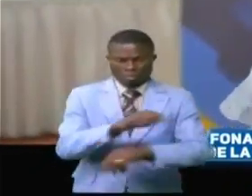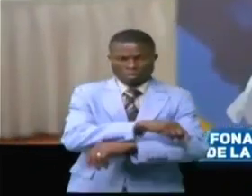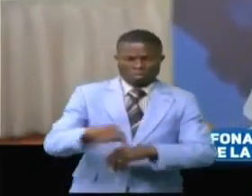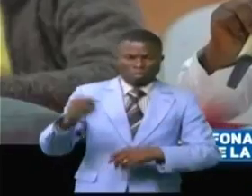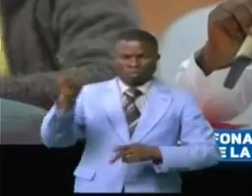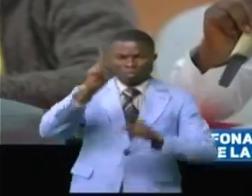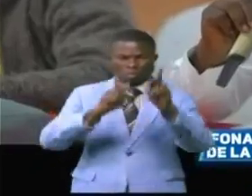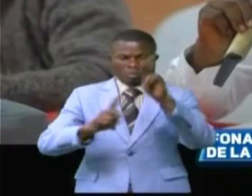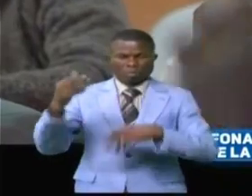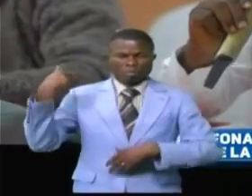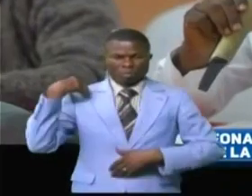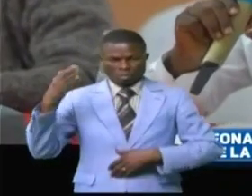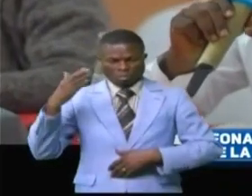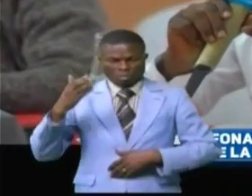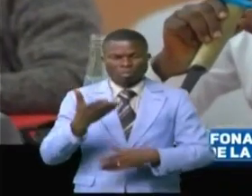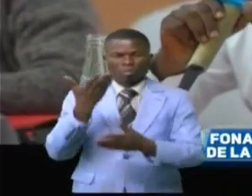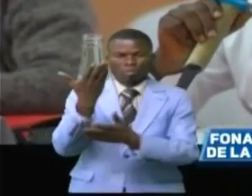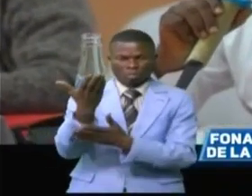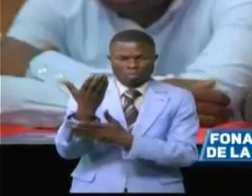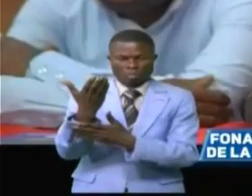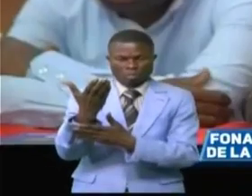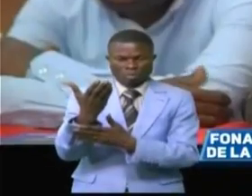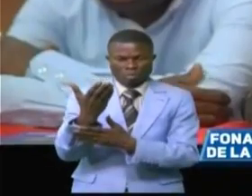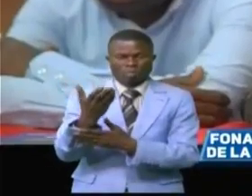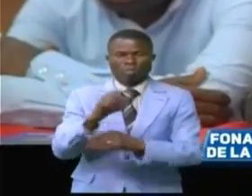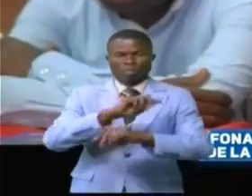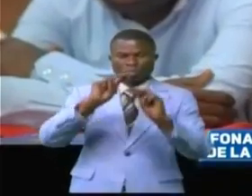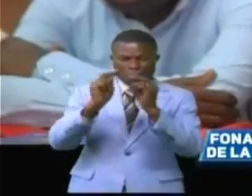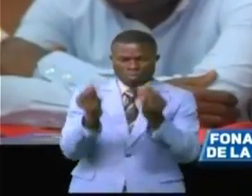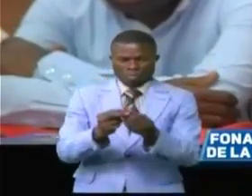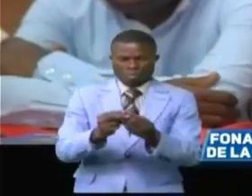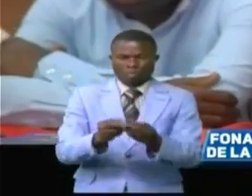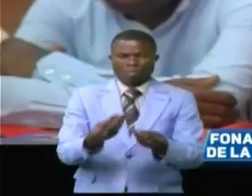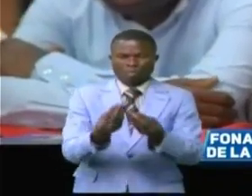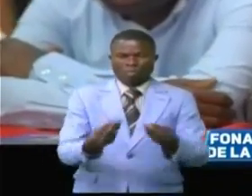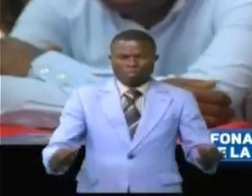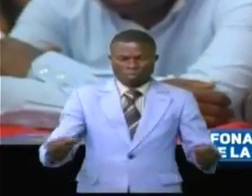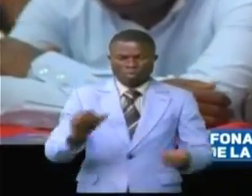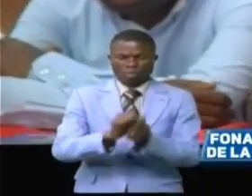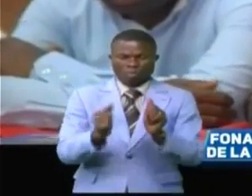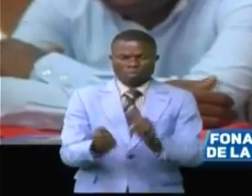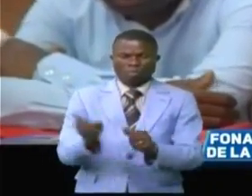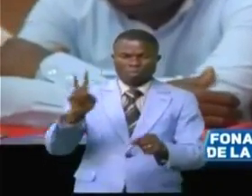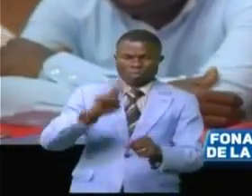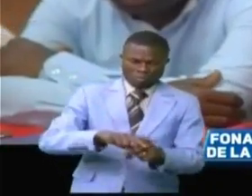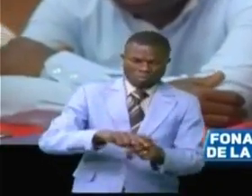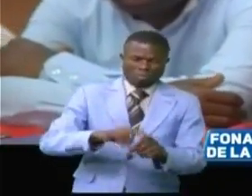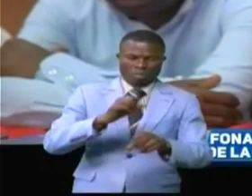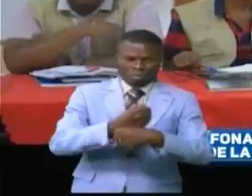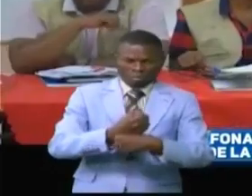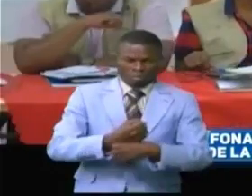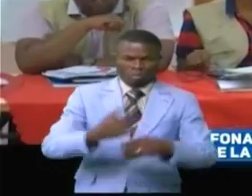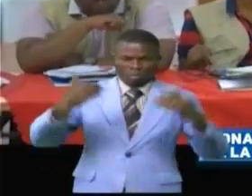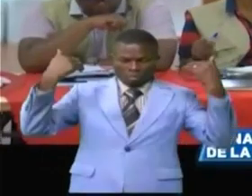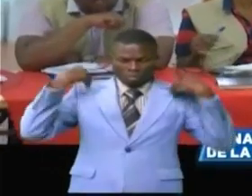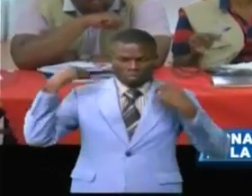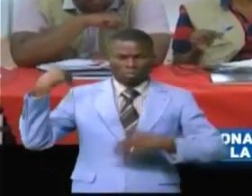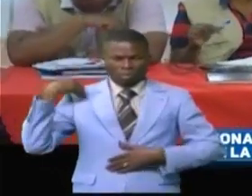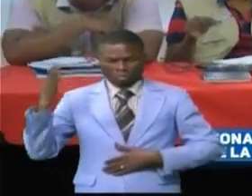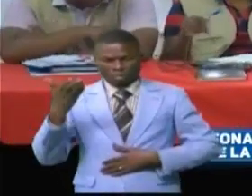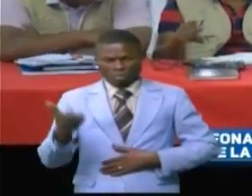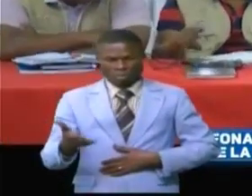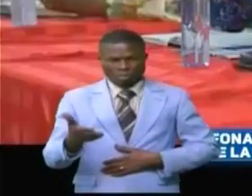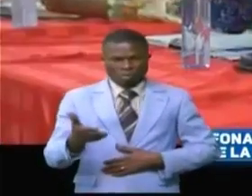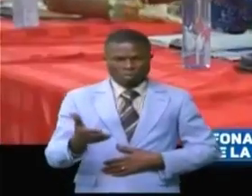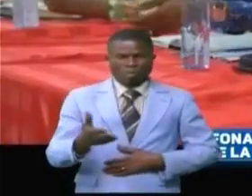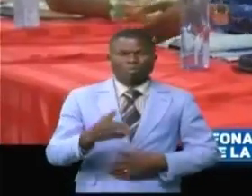publique de faire des recommandations à la désormais structure des réparations de victimes qui vient d'être créée par le chef de l'État.